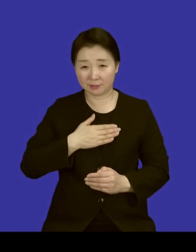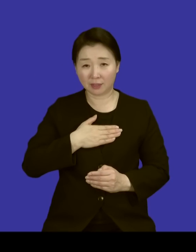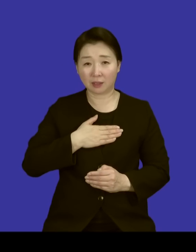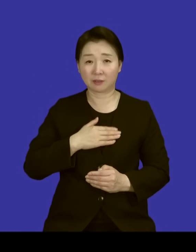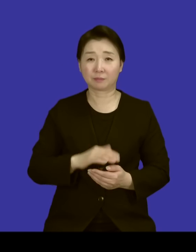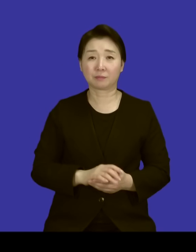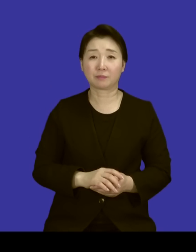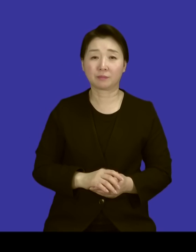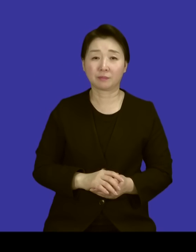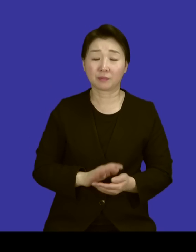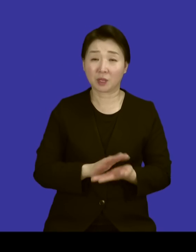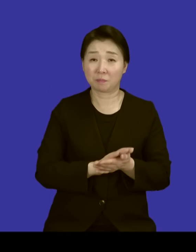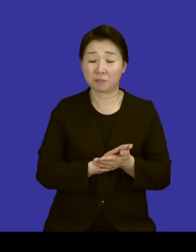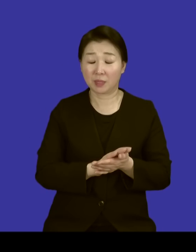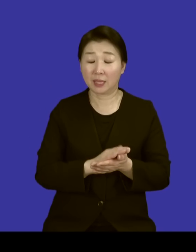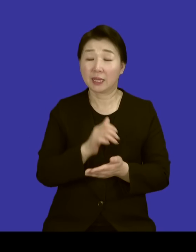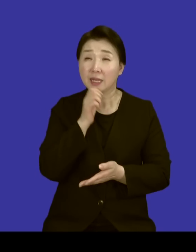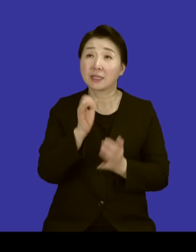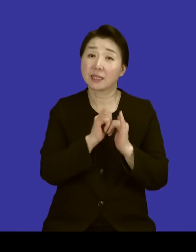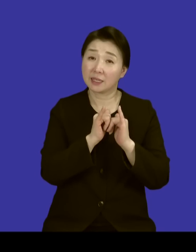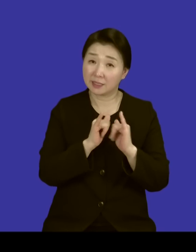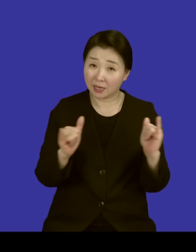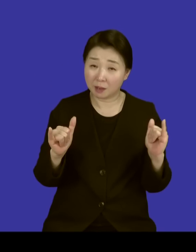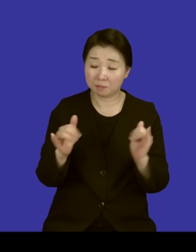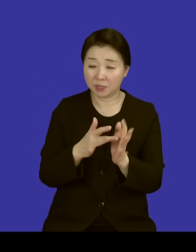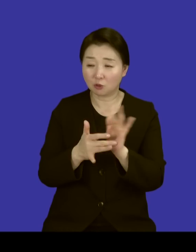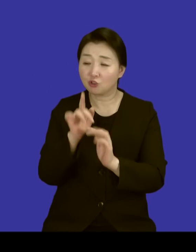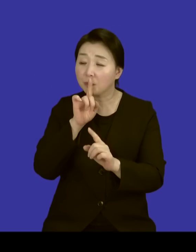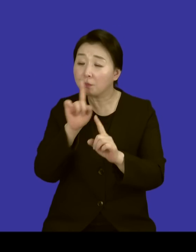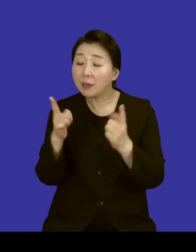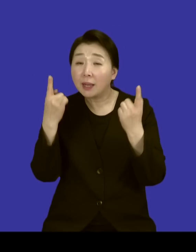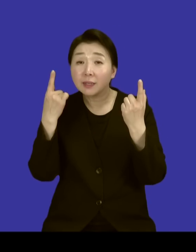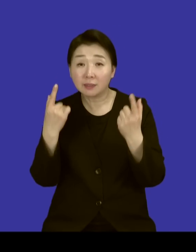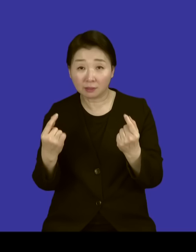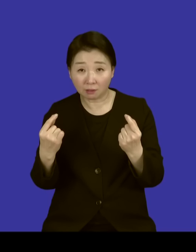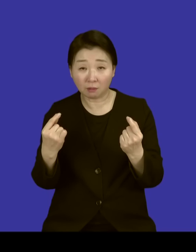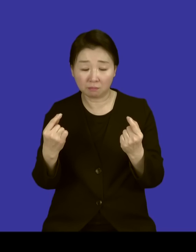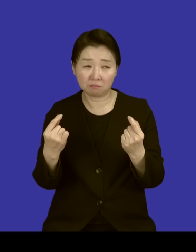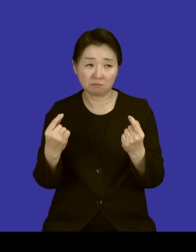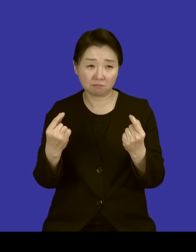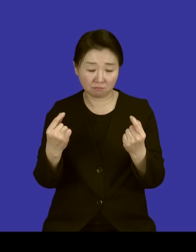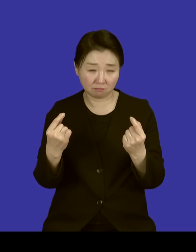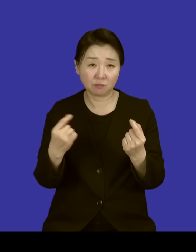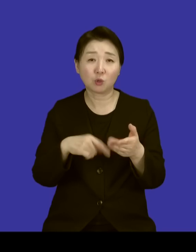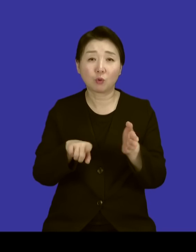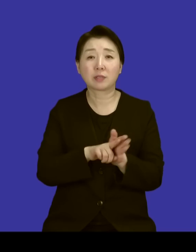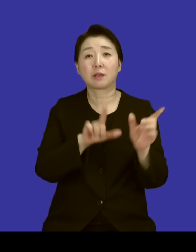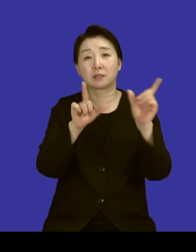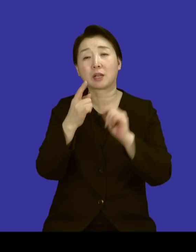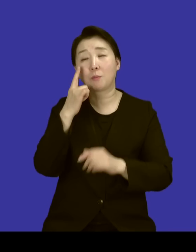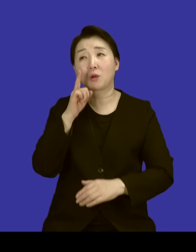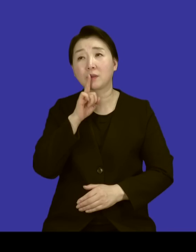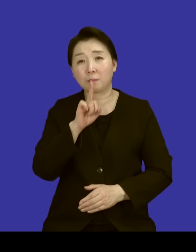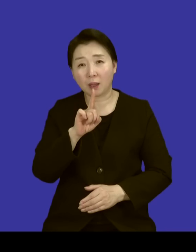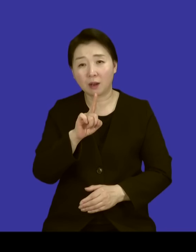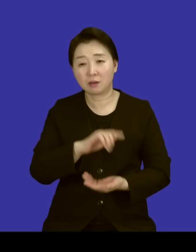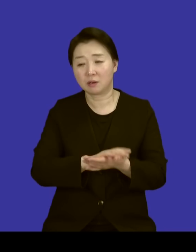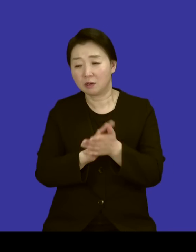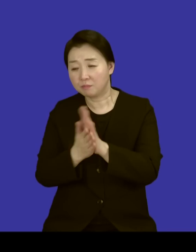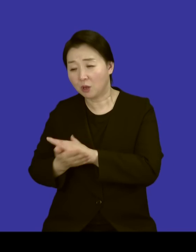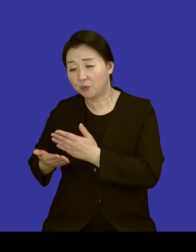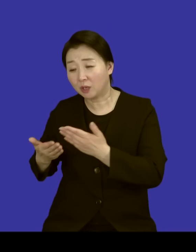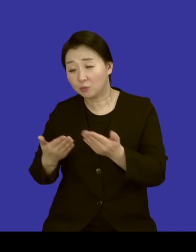변화를 이제 주겠다 가난한 사람과 예수님 말씀처럼 예. 이웃을 위해 살아보겠다라고 생각하고 변화를